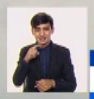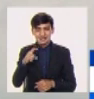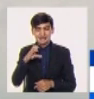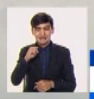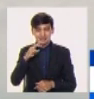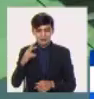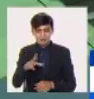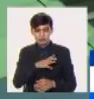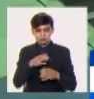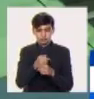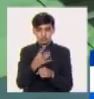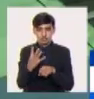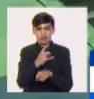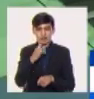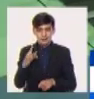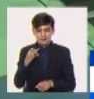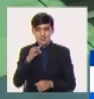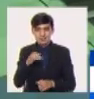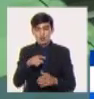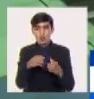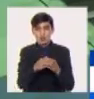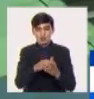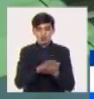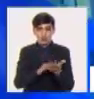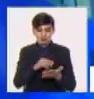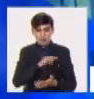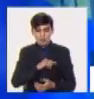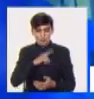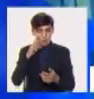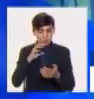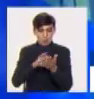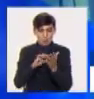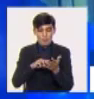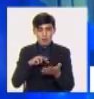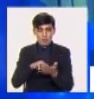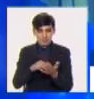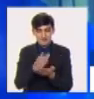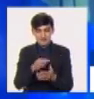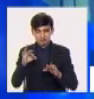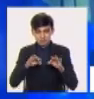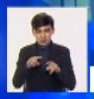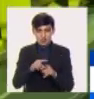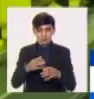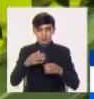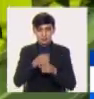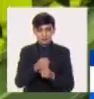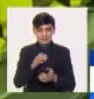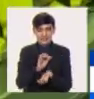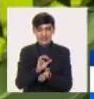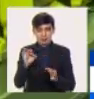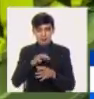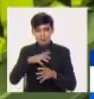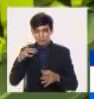удалось снизить в 4 раза. В Ридере компания продолжает проект «Гидрополимет», чтобы уменьшить выбросы загрязняющих веществ